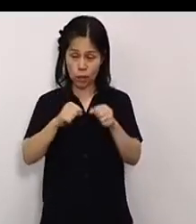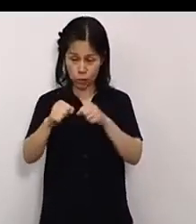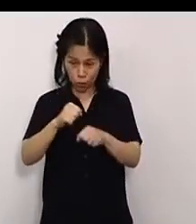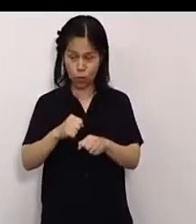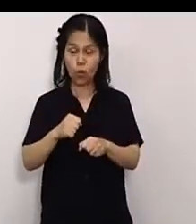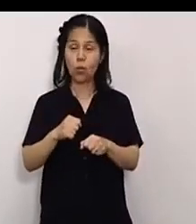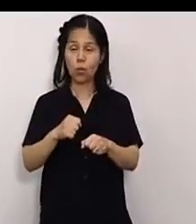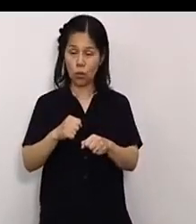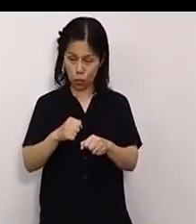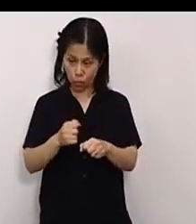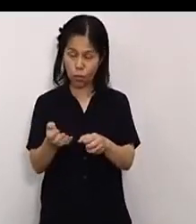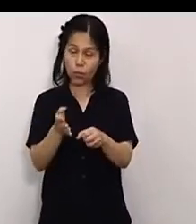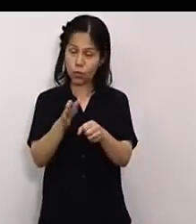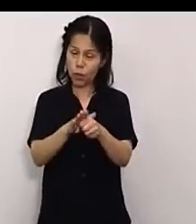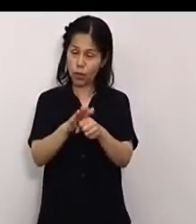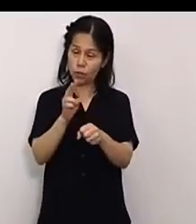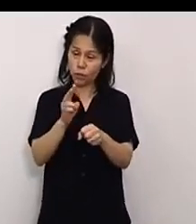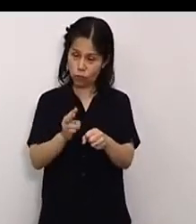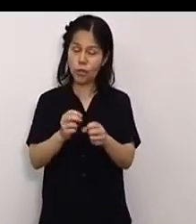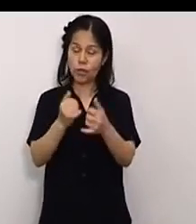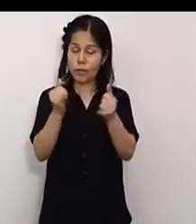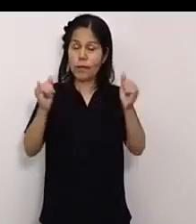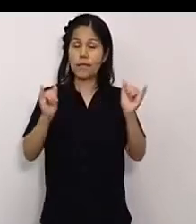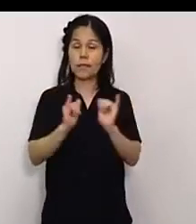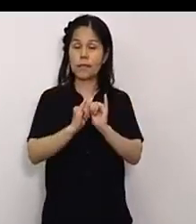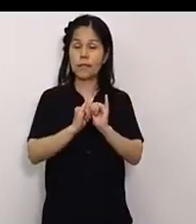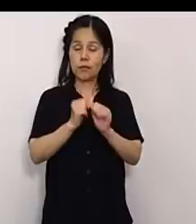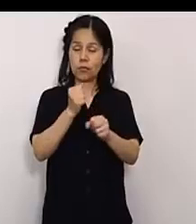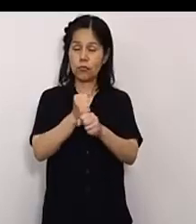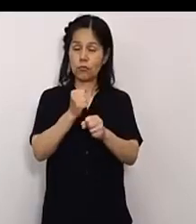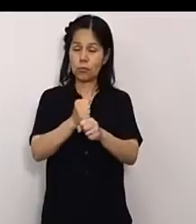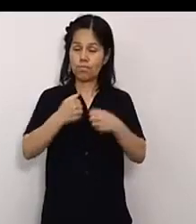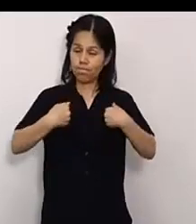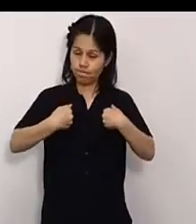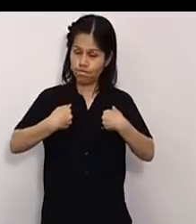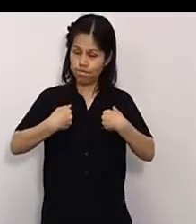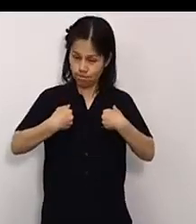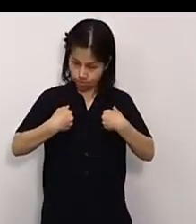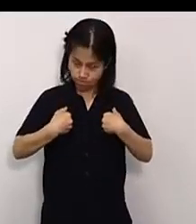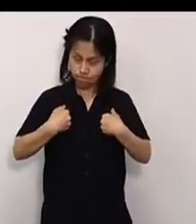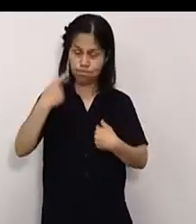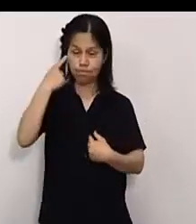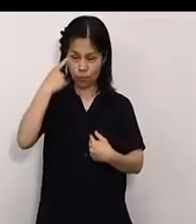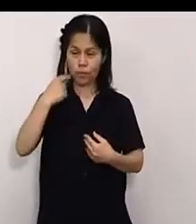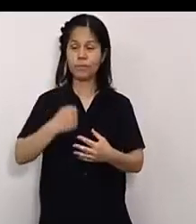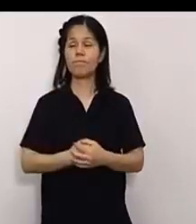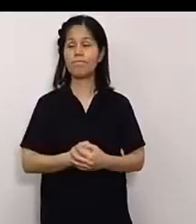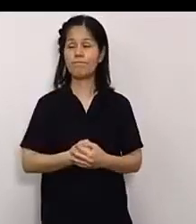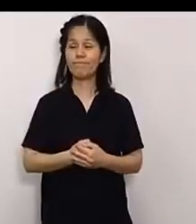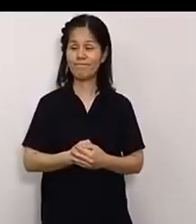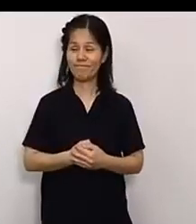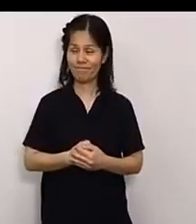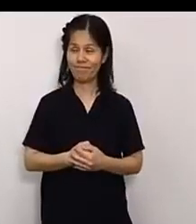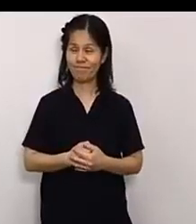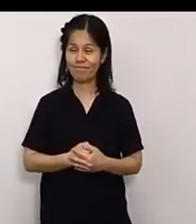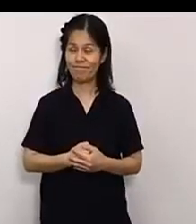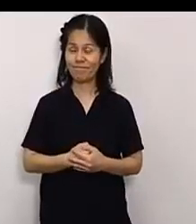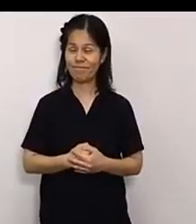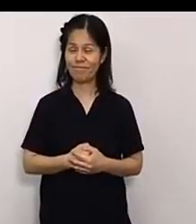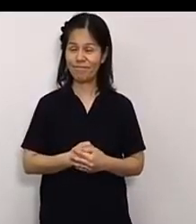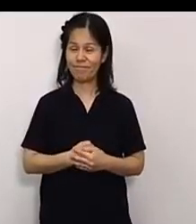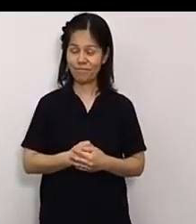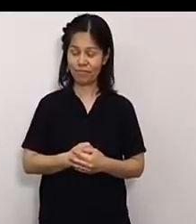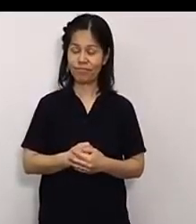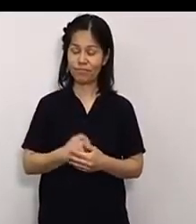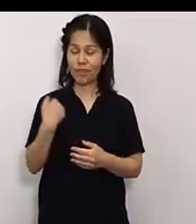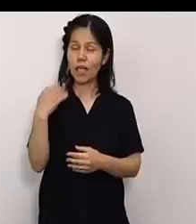んかも組み込まれるような社会っていうのを作っていかなきゃいけないんじゃないかなということを感じてます。まあ、